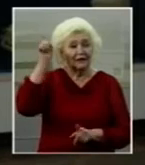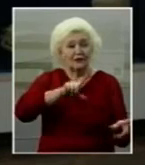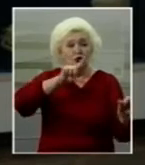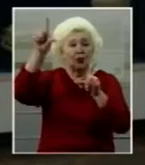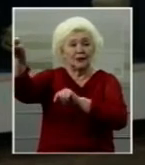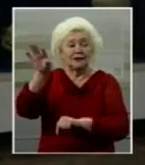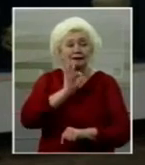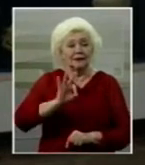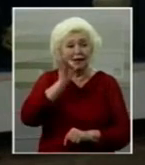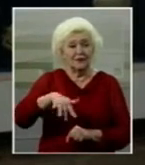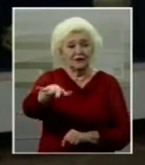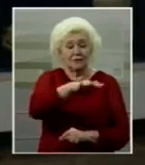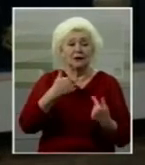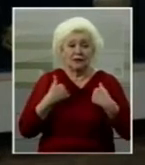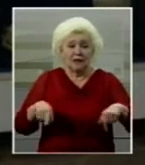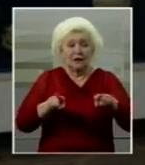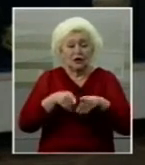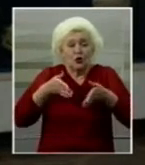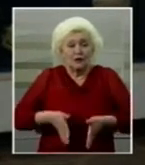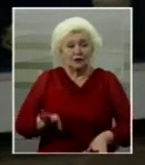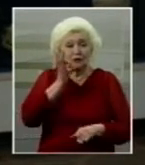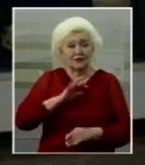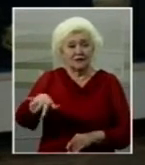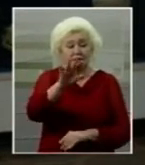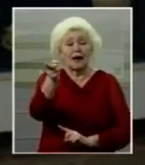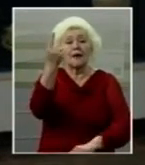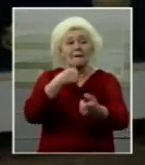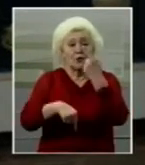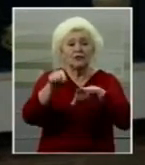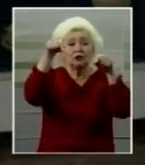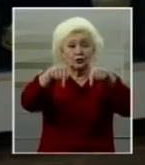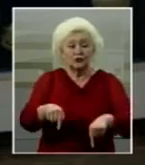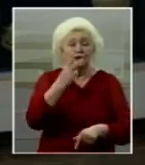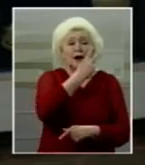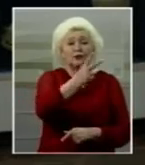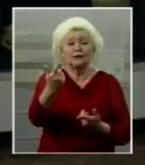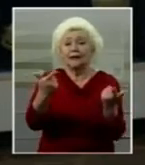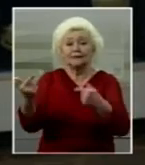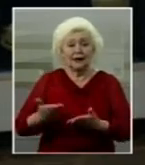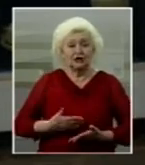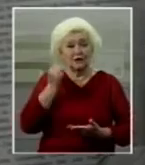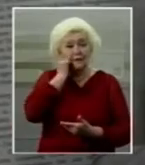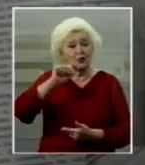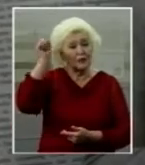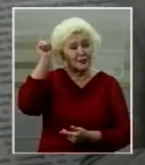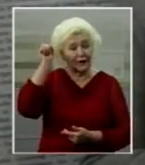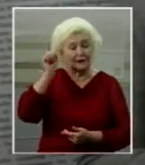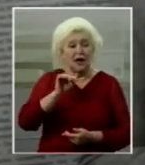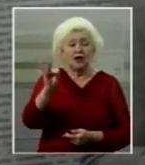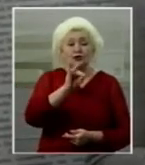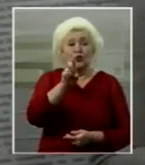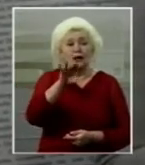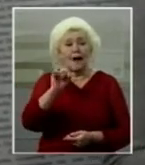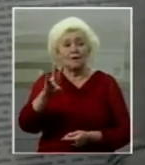переїхали в Німеччину. Я також народився в Німеччині і повернувся сюди, щоб подивитися, де жили мої предки. Юлія